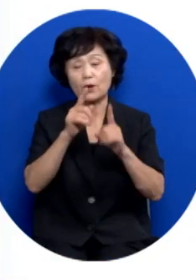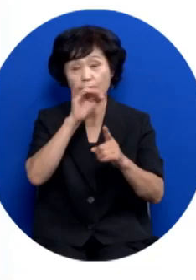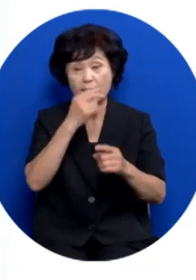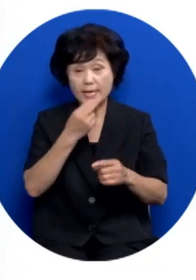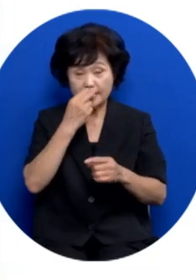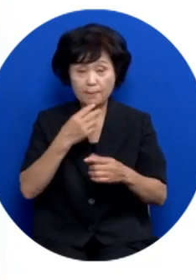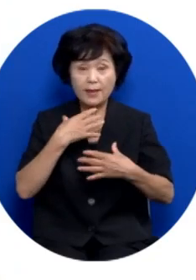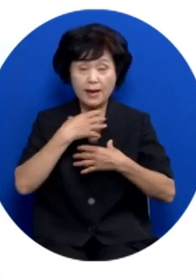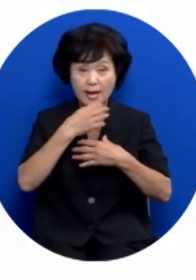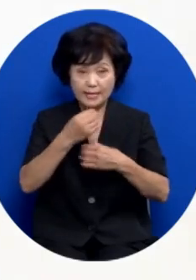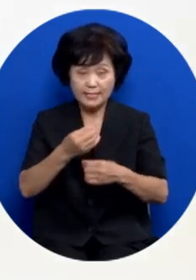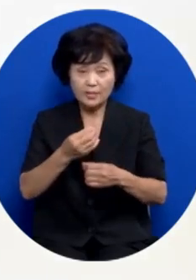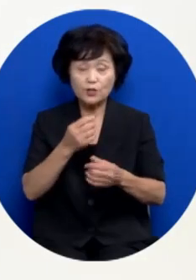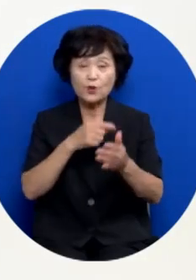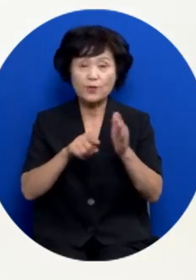안전망 역할을 더욱 강화하겠다고 전했습니다